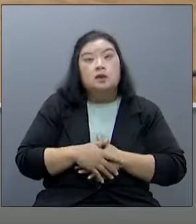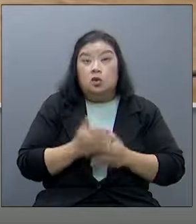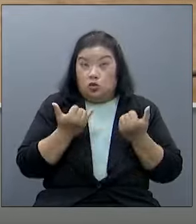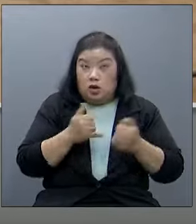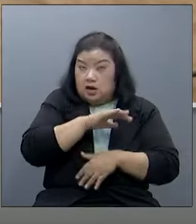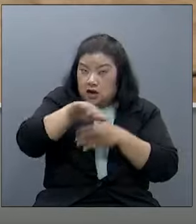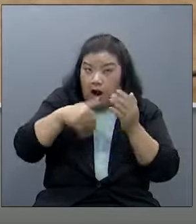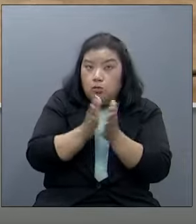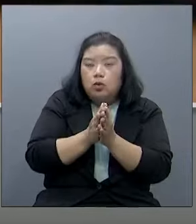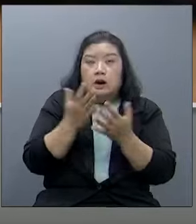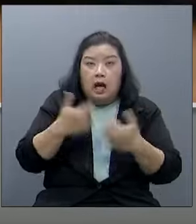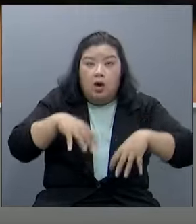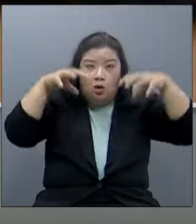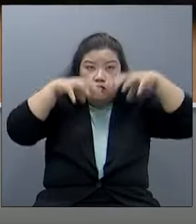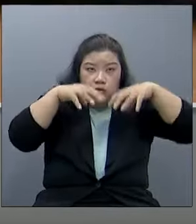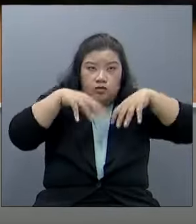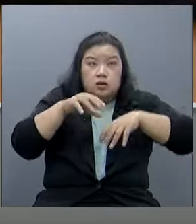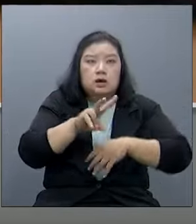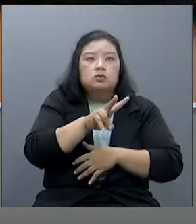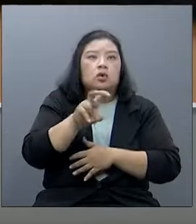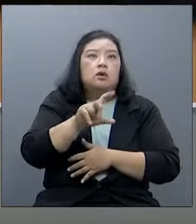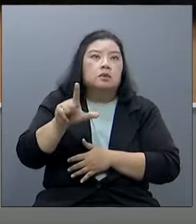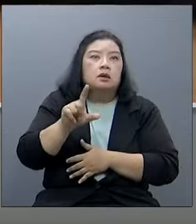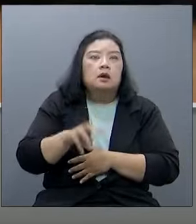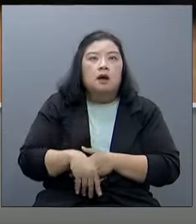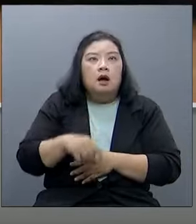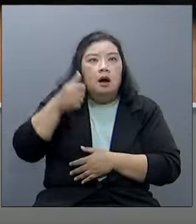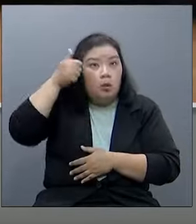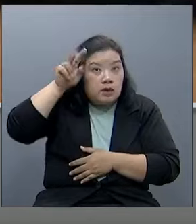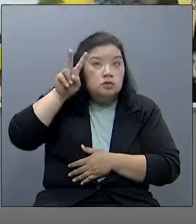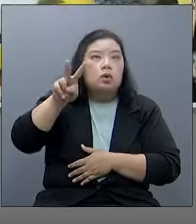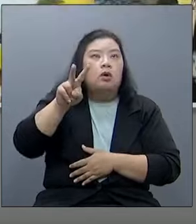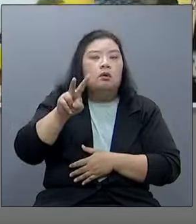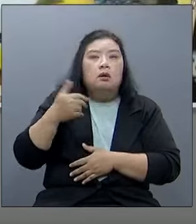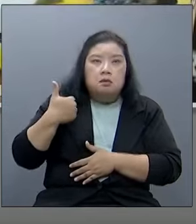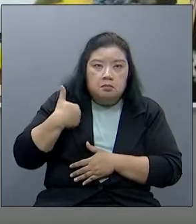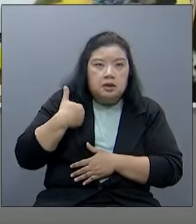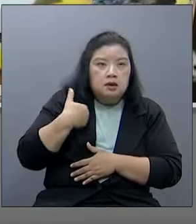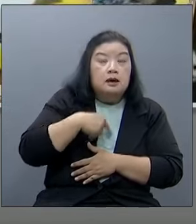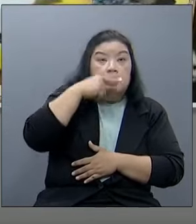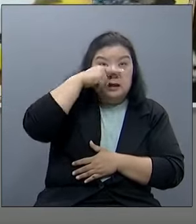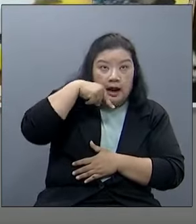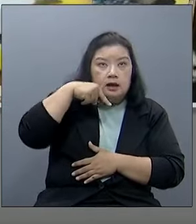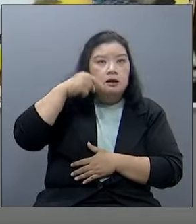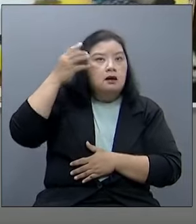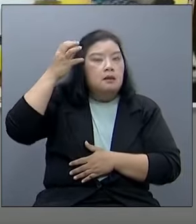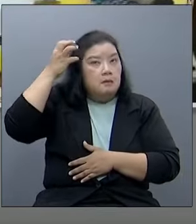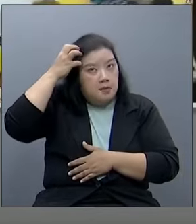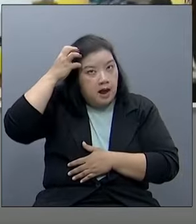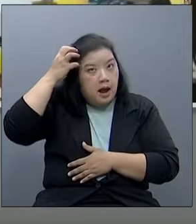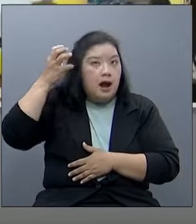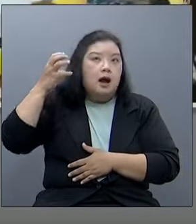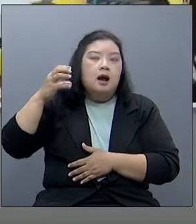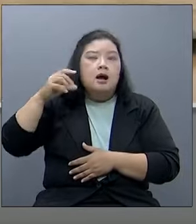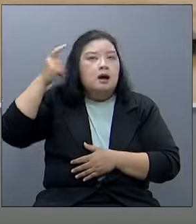ลงมาทุบสถิติ200 มิลลมตรตกแช่อยู่วัน 2 วันทั้งในฝั่งไทยและเมีมารวมถงที่ลาวด้วย